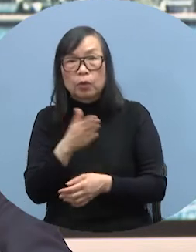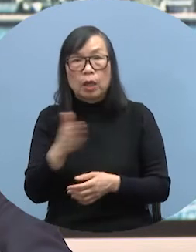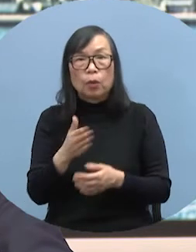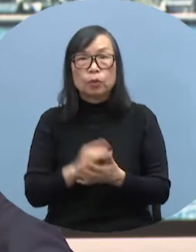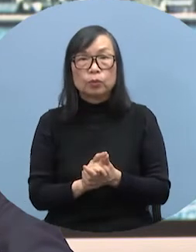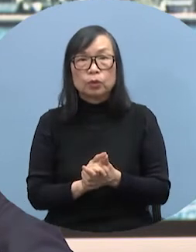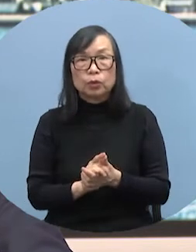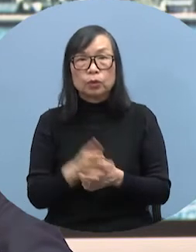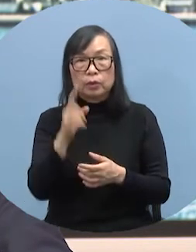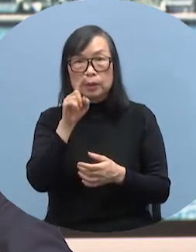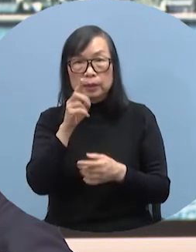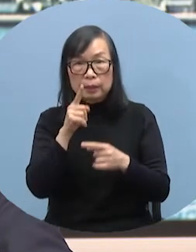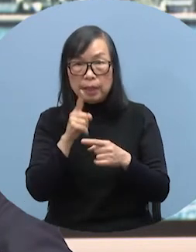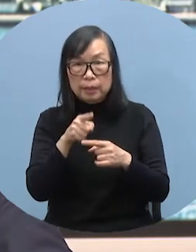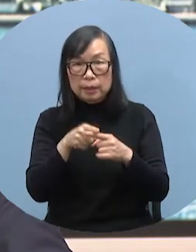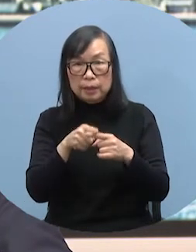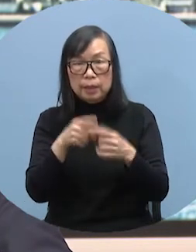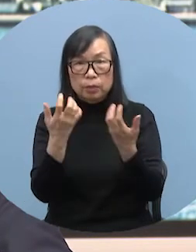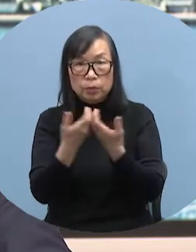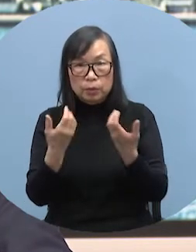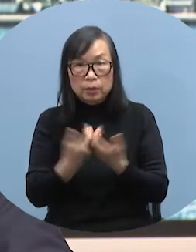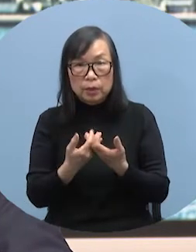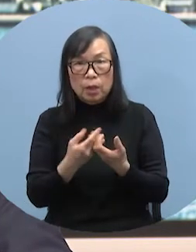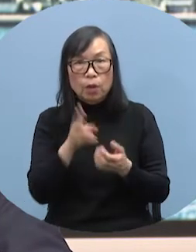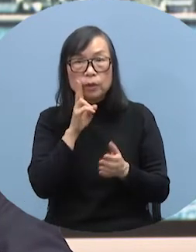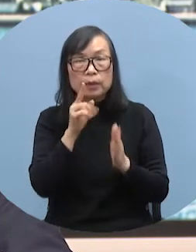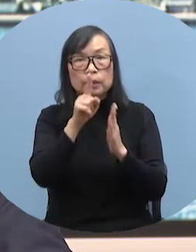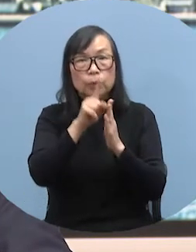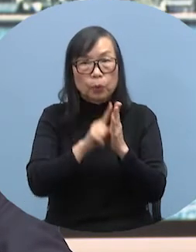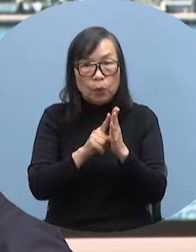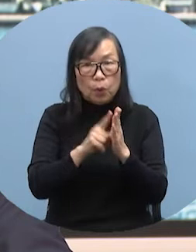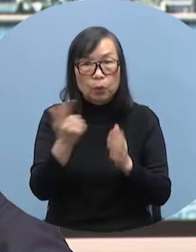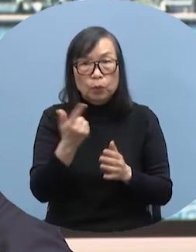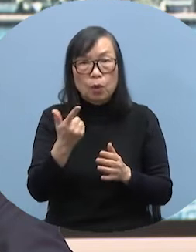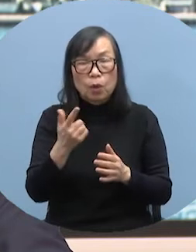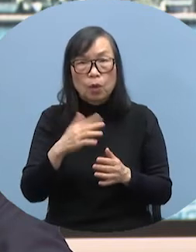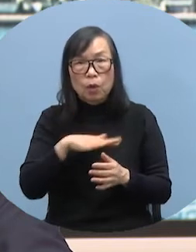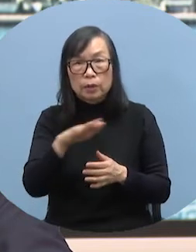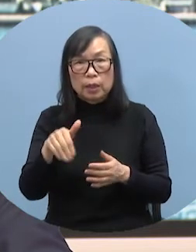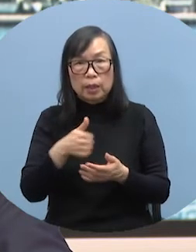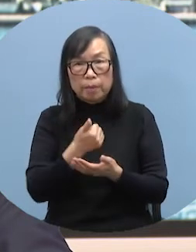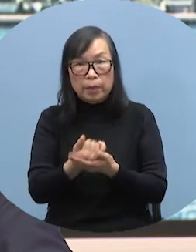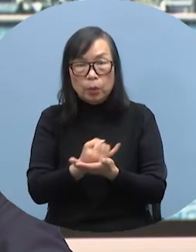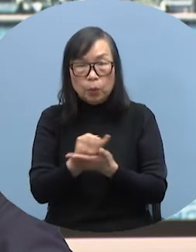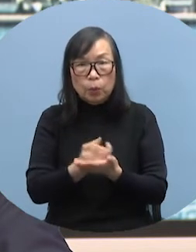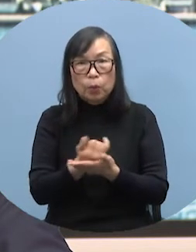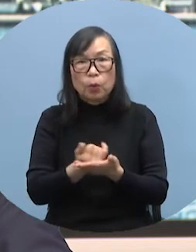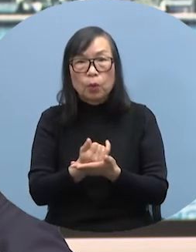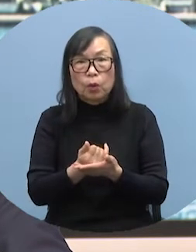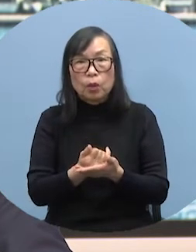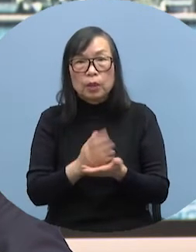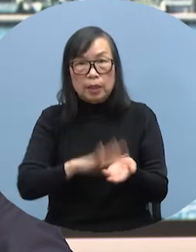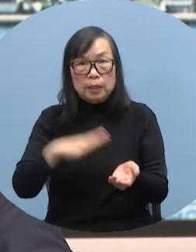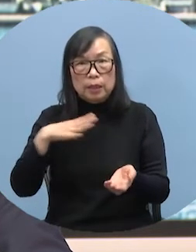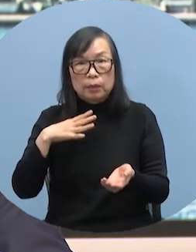1萬至2萬宗左右。咁但係雖然即係實際嘅數字好似係回落咗好多，我哋個評估都係咧，